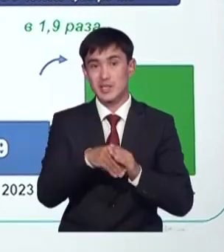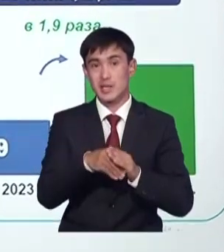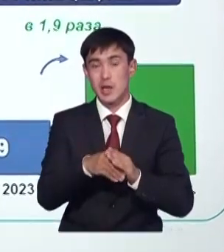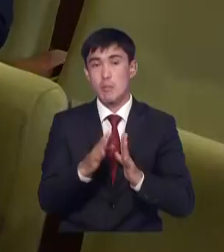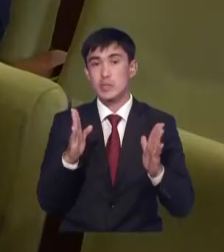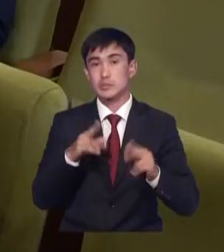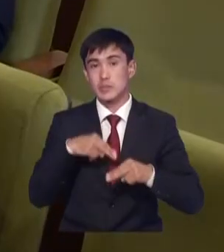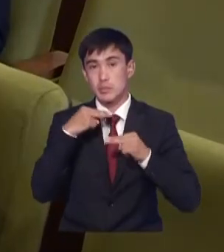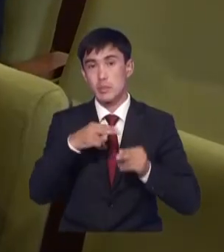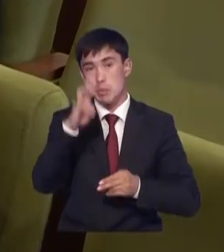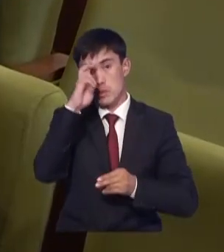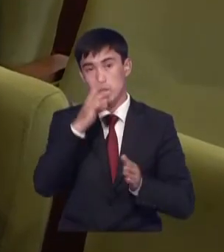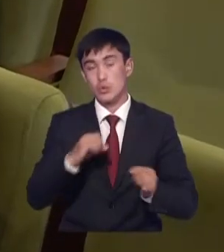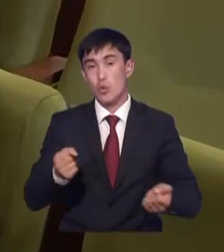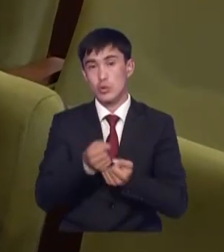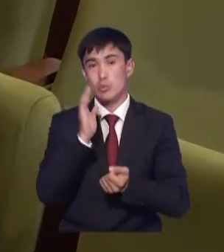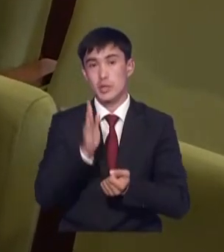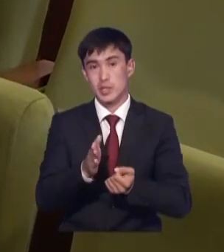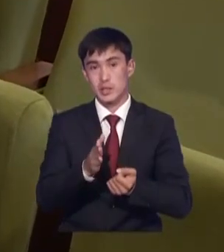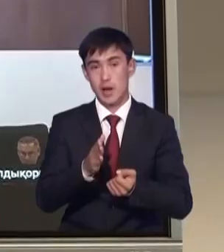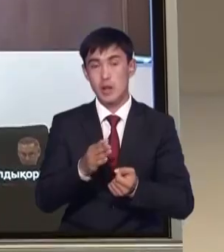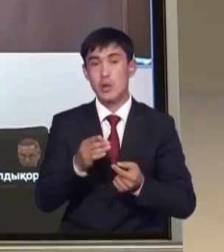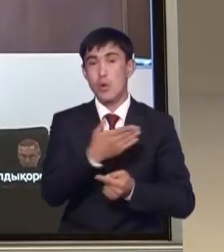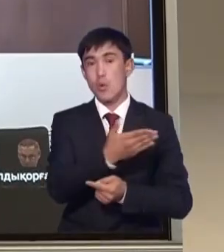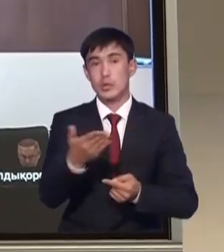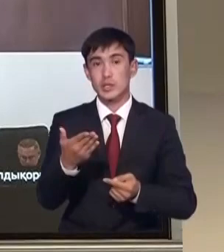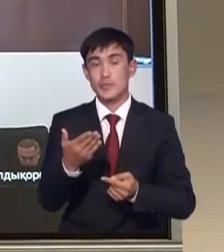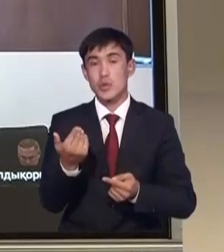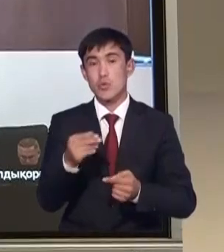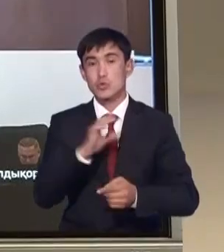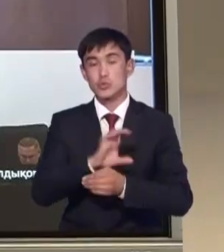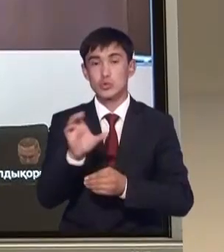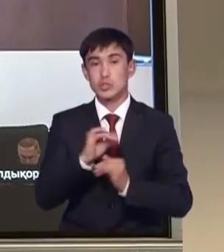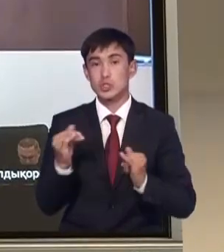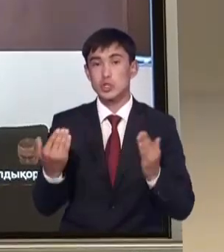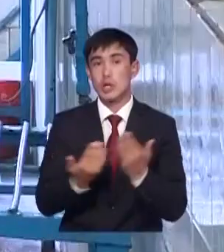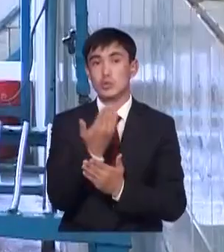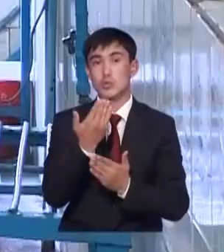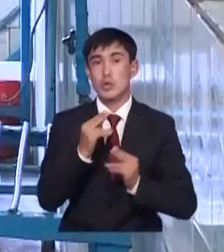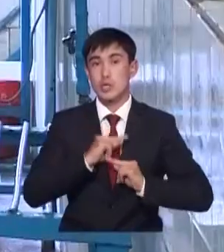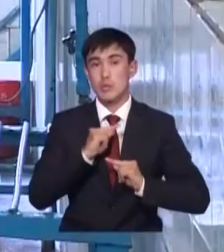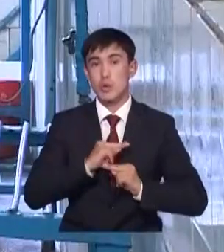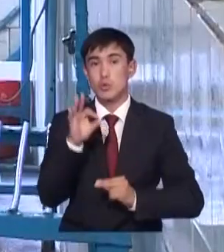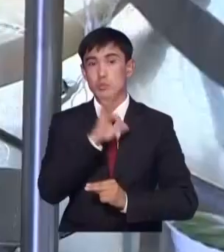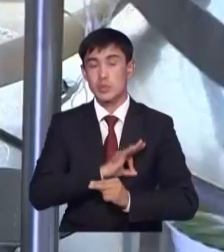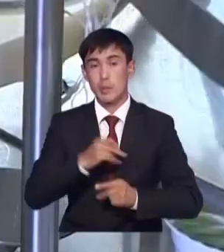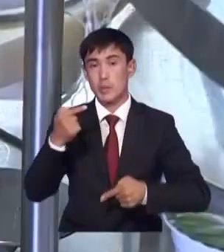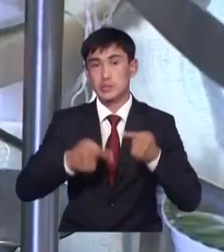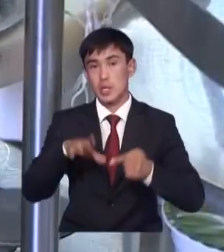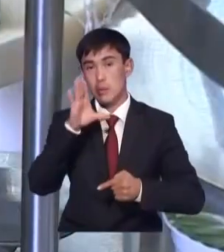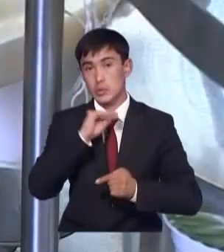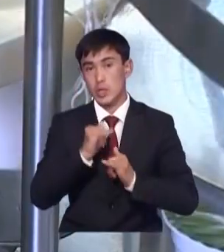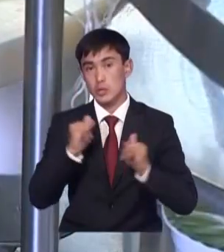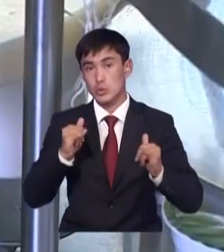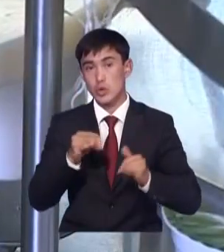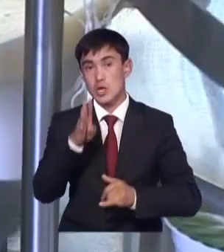енгендерге басым тәртіппен мемлекеттік қолдау беріледі. Ал олар өз кезегінде өндірісті жаңғырту, еңбек өнімділігі мен бәсекеге қабілеттілікті